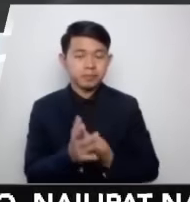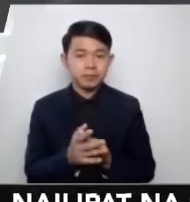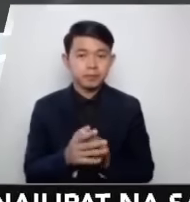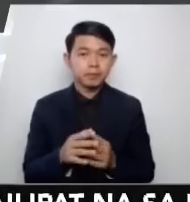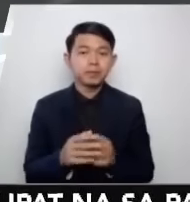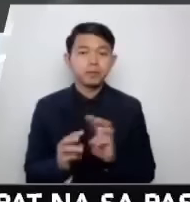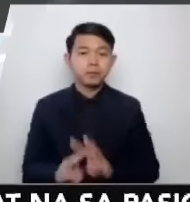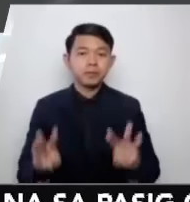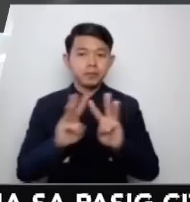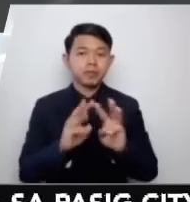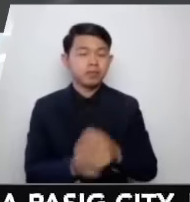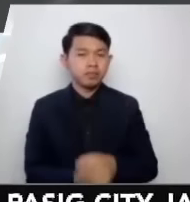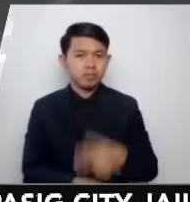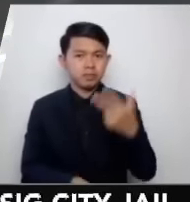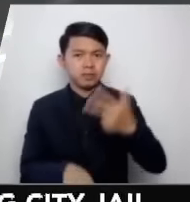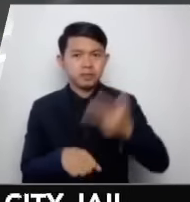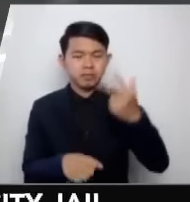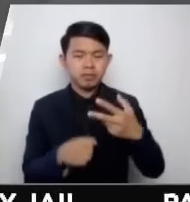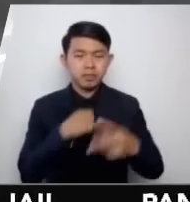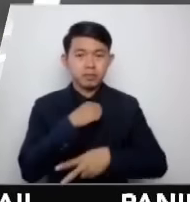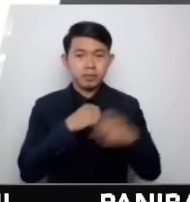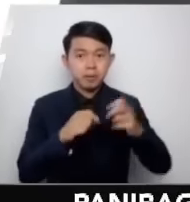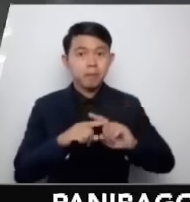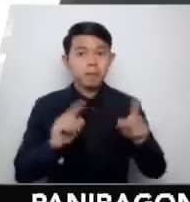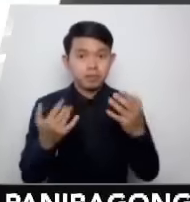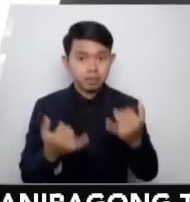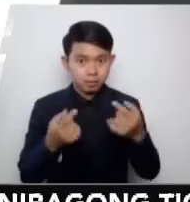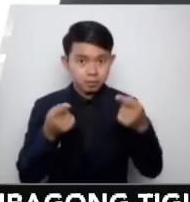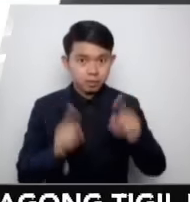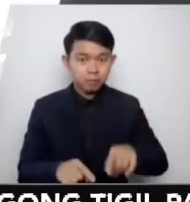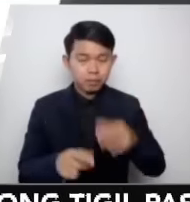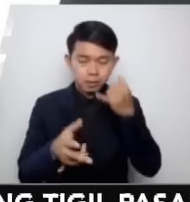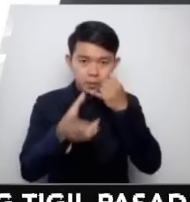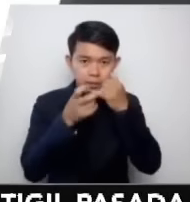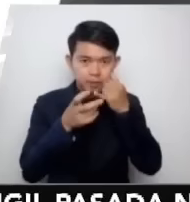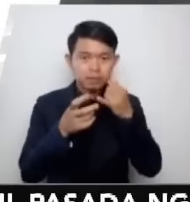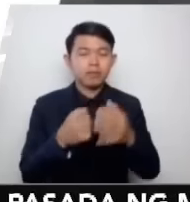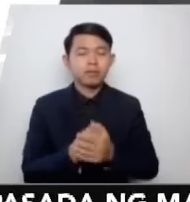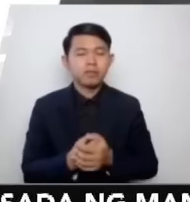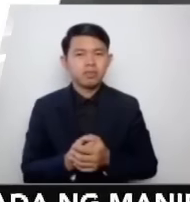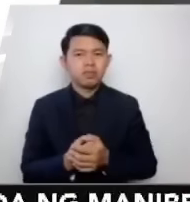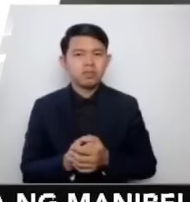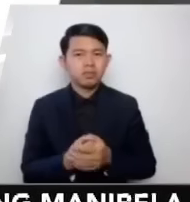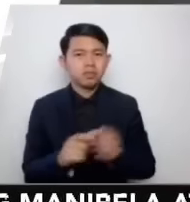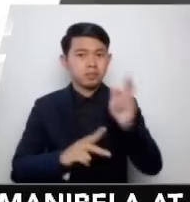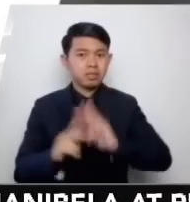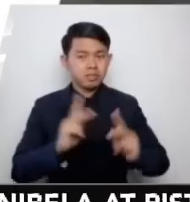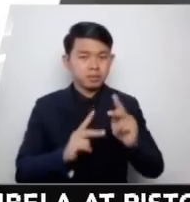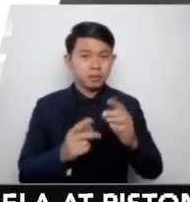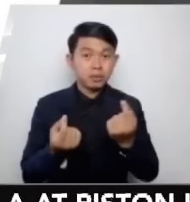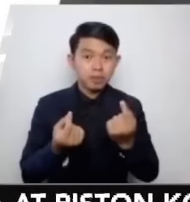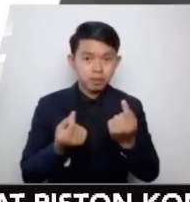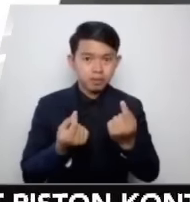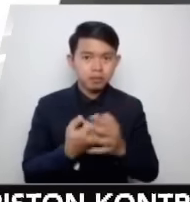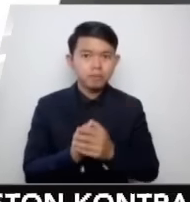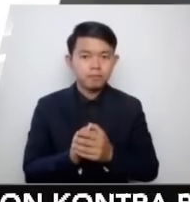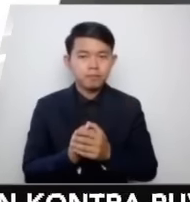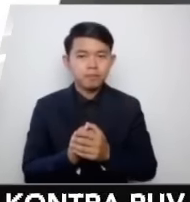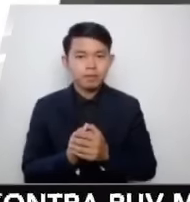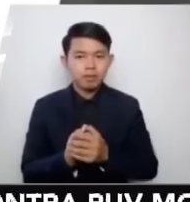shop, pero ngayon ay nahulikam na. Ang muudusan ng mga tawhana, alos tanan mga siyap yun na ilang